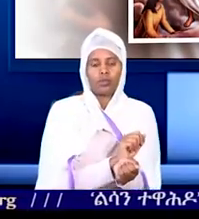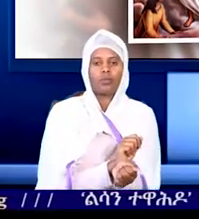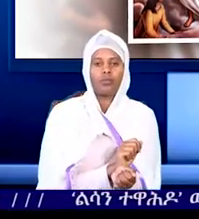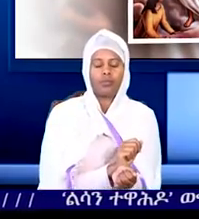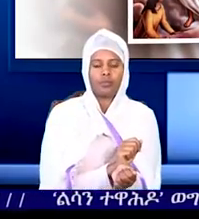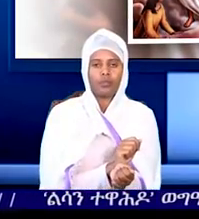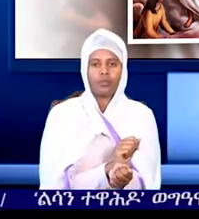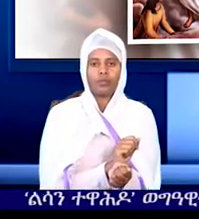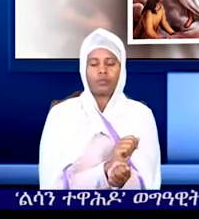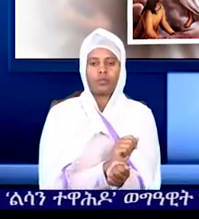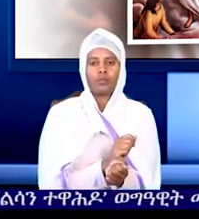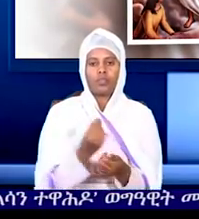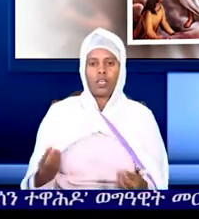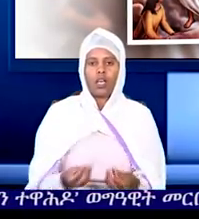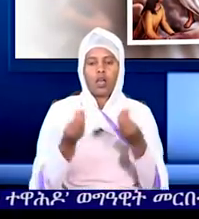ኣጋንንቲ ተኣስሩ